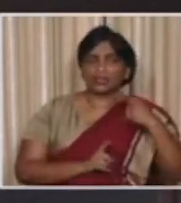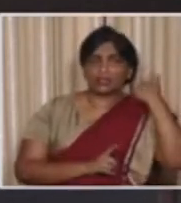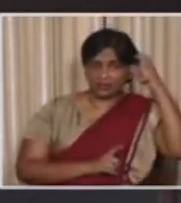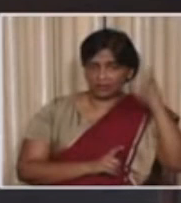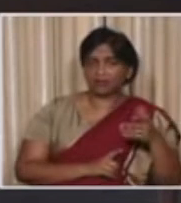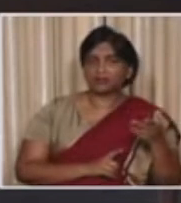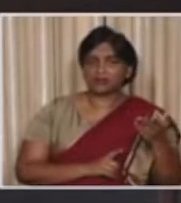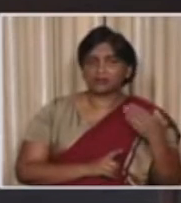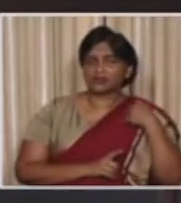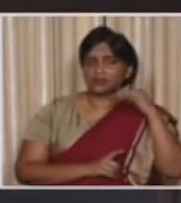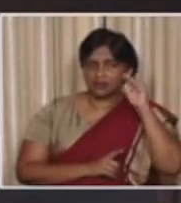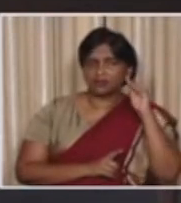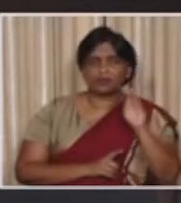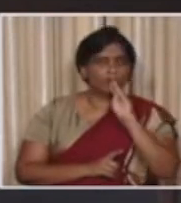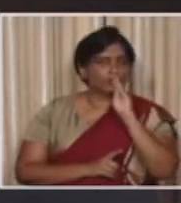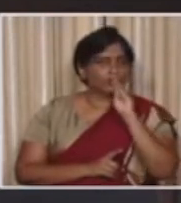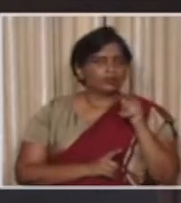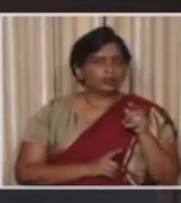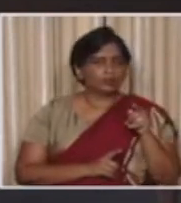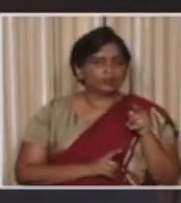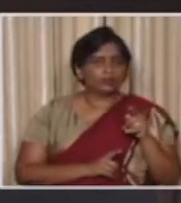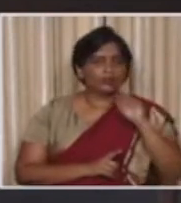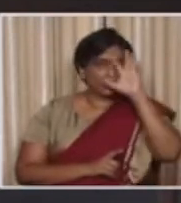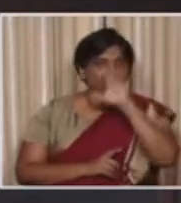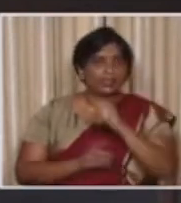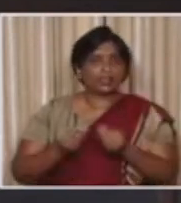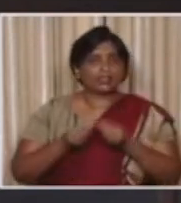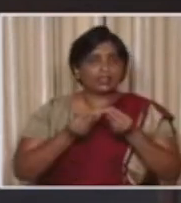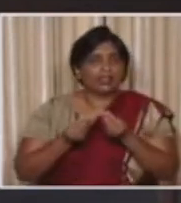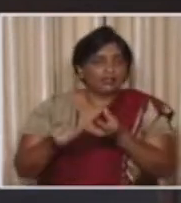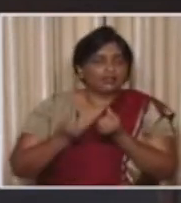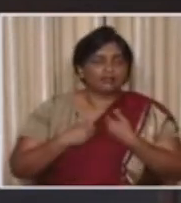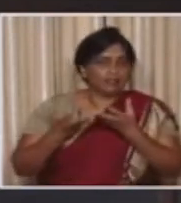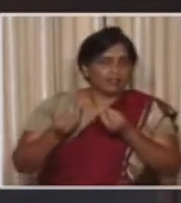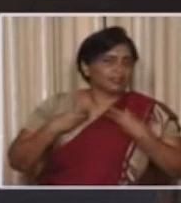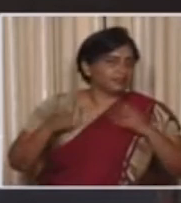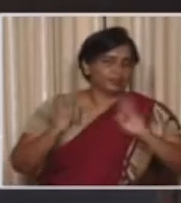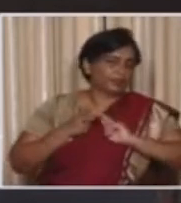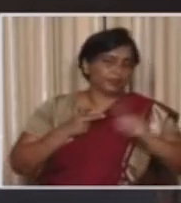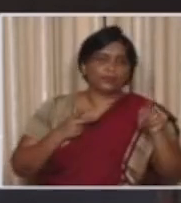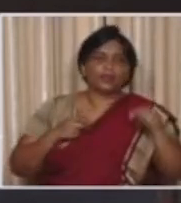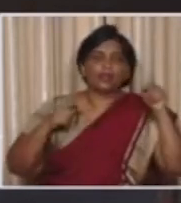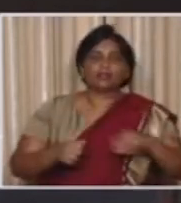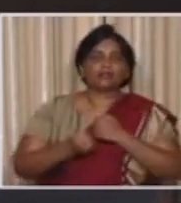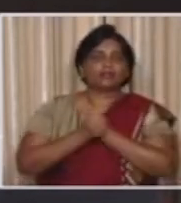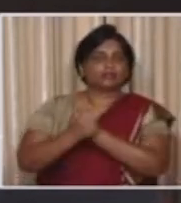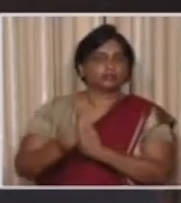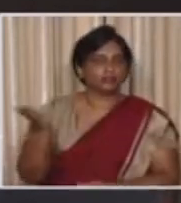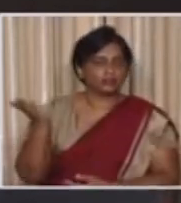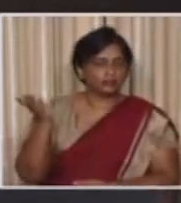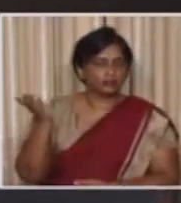අධ්‍යක්ෂකතුමිය මට ආරංචි මේ අඩුගානේ මේ ගෙනහැල්ල තෑග්ගක් දුන්නත් සමාගමකින් ඒ තෑග්ගක් ප්‍රතික්ෂේප කරන්න. අද ඒගොල්ලෝ හිරේ ගිහිල්ලා